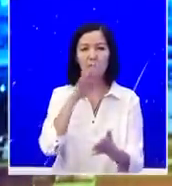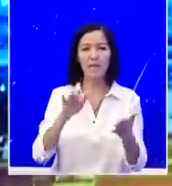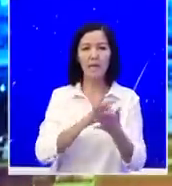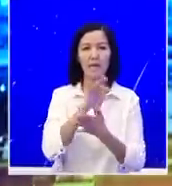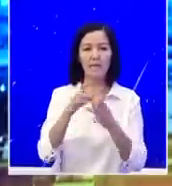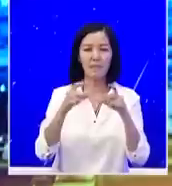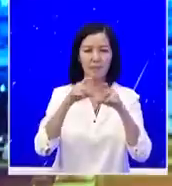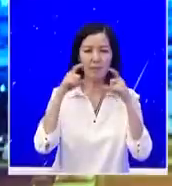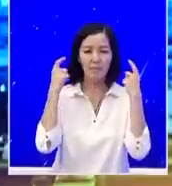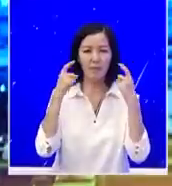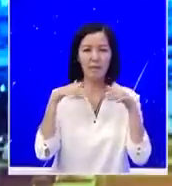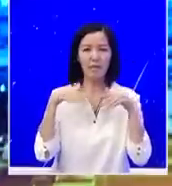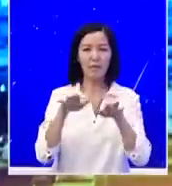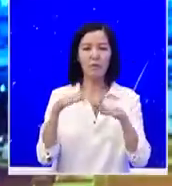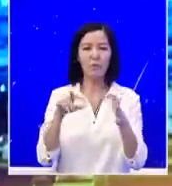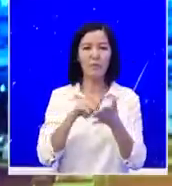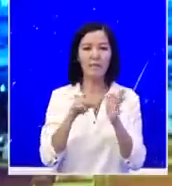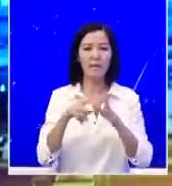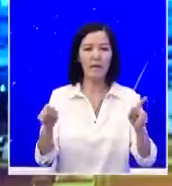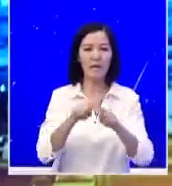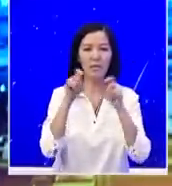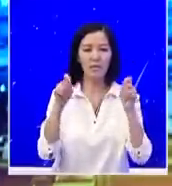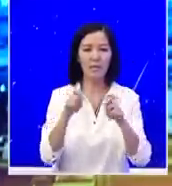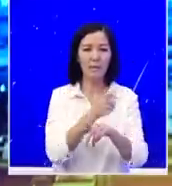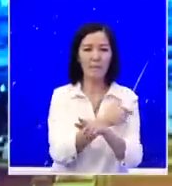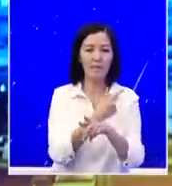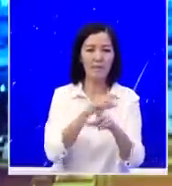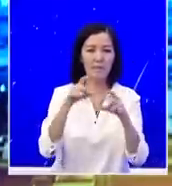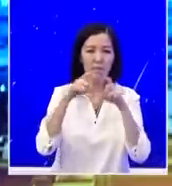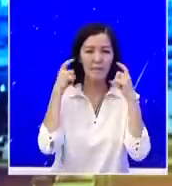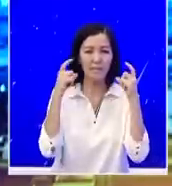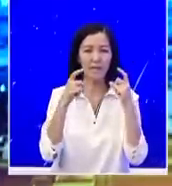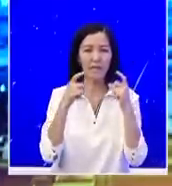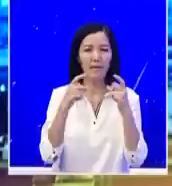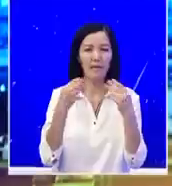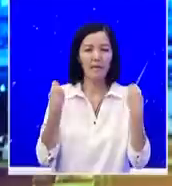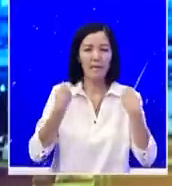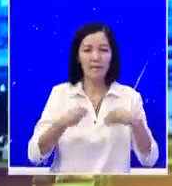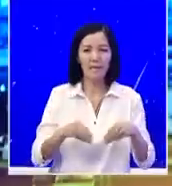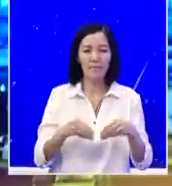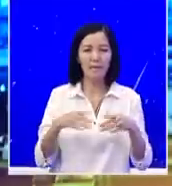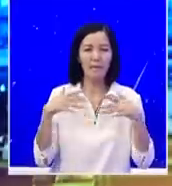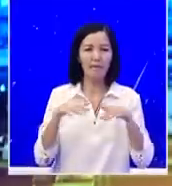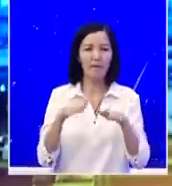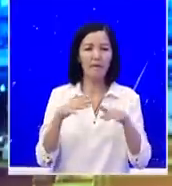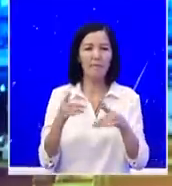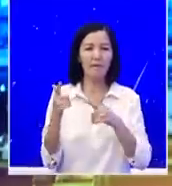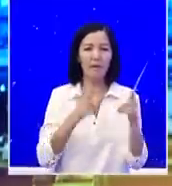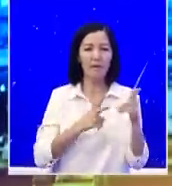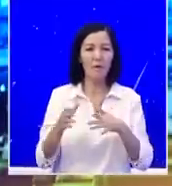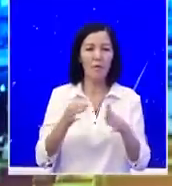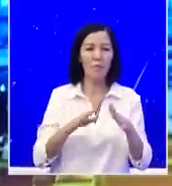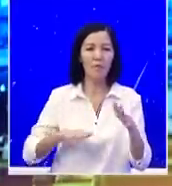Текелі қаласында бетперде тігу цех ашылды. Онда тек медициналық маскалар ғана емес, арнайы киімдерде тігілмек. Дайын өнімдер